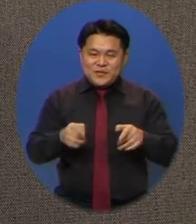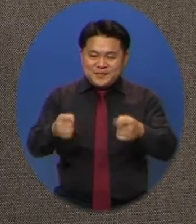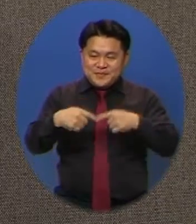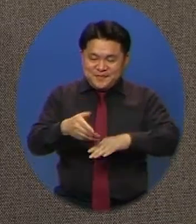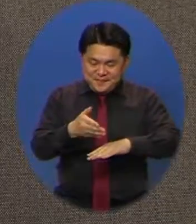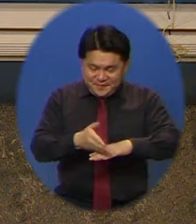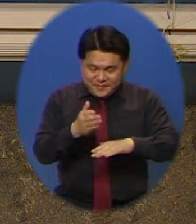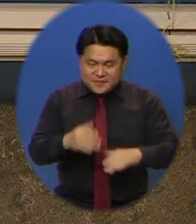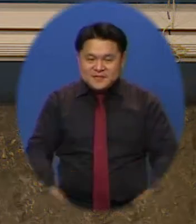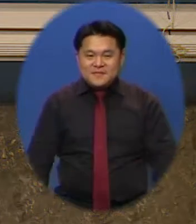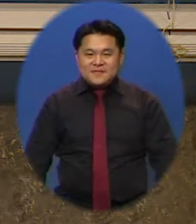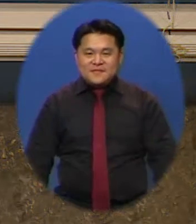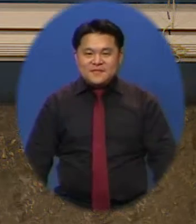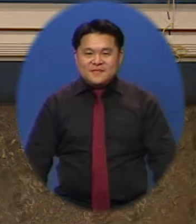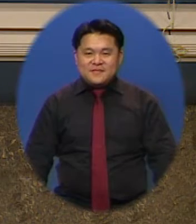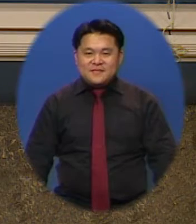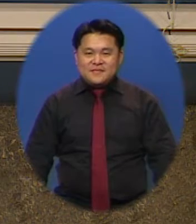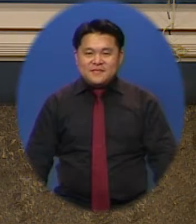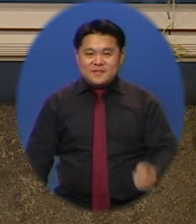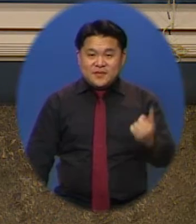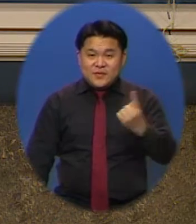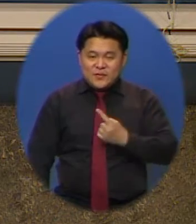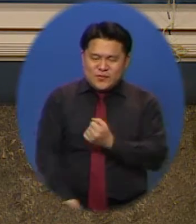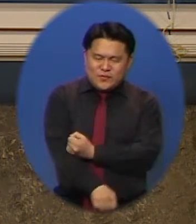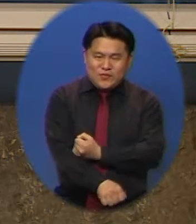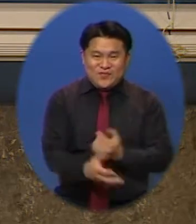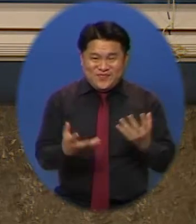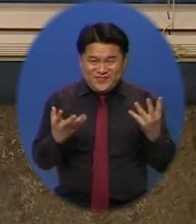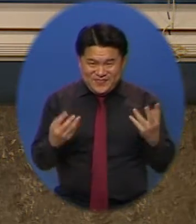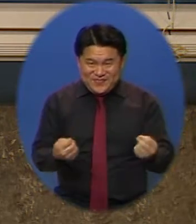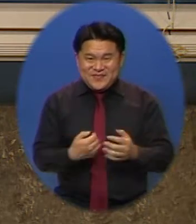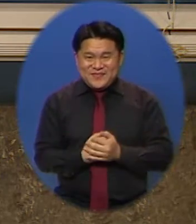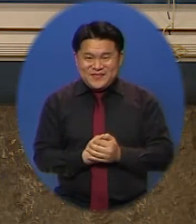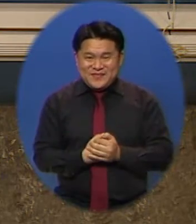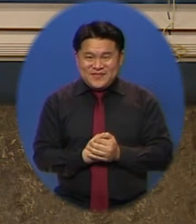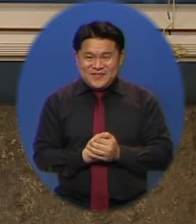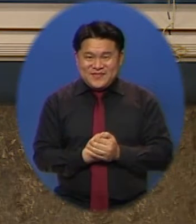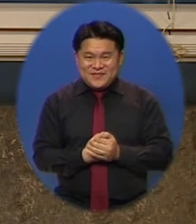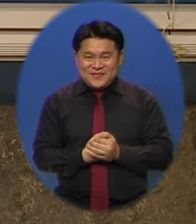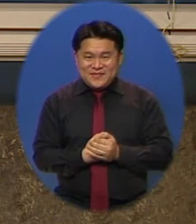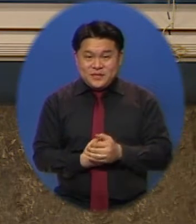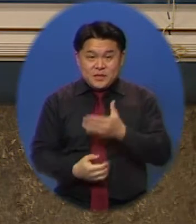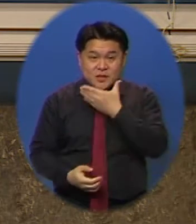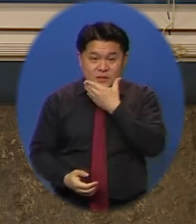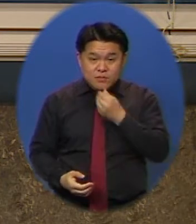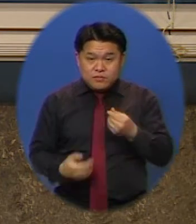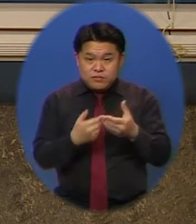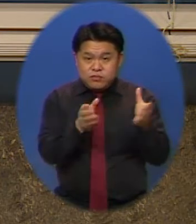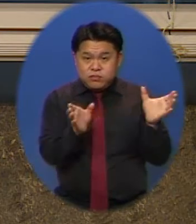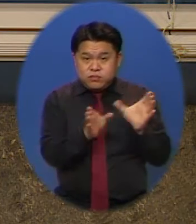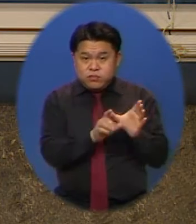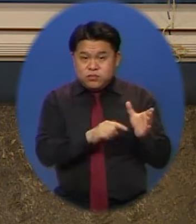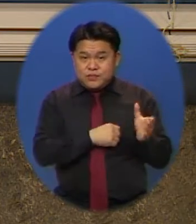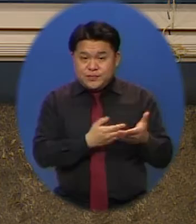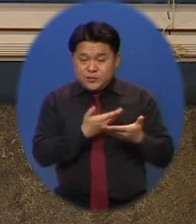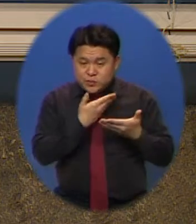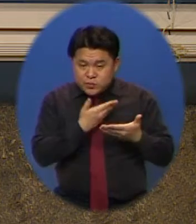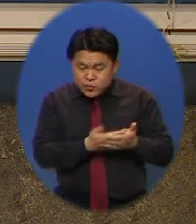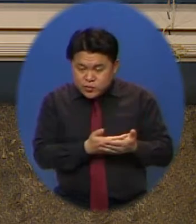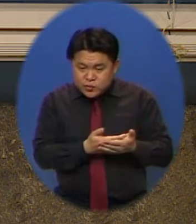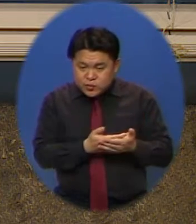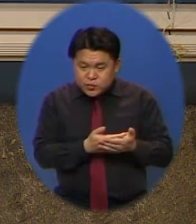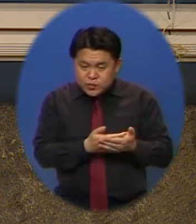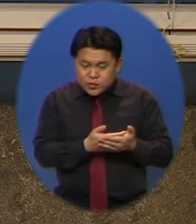정말 감사합니다. 오시느라 많이 힘드셨죠? 예. 네. 아무래도 이 복지부의 가장 중요한